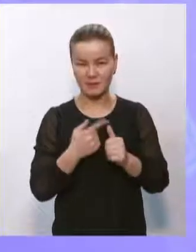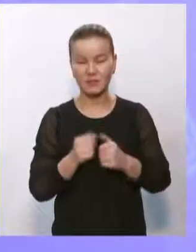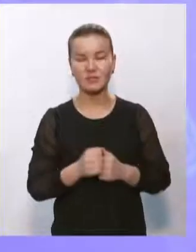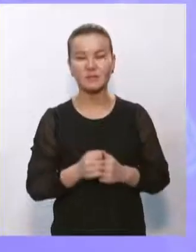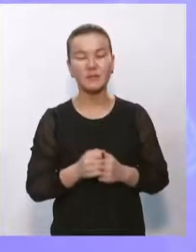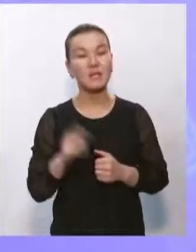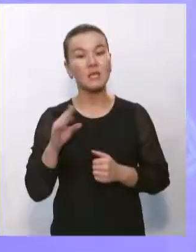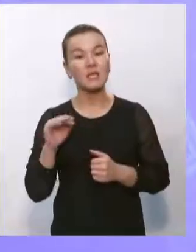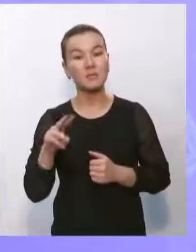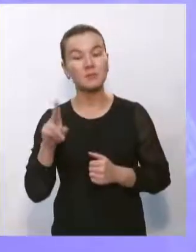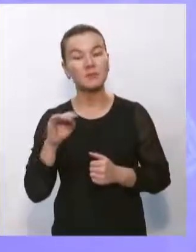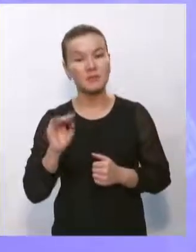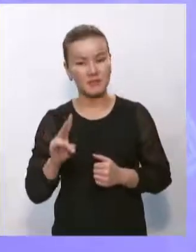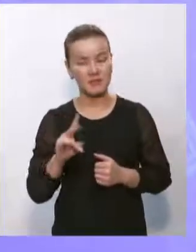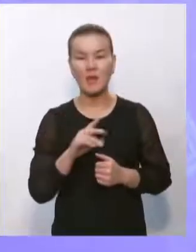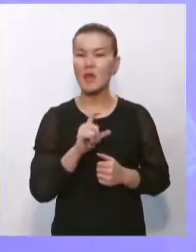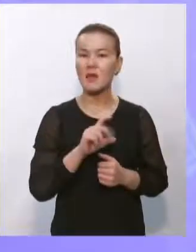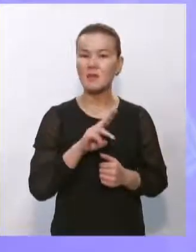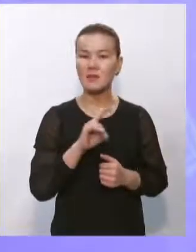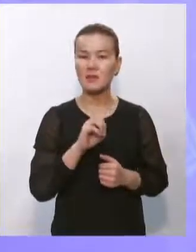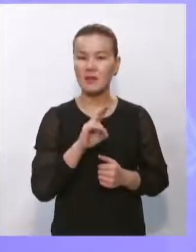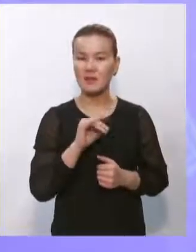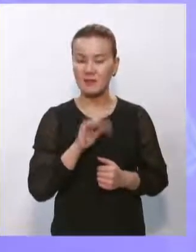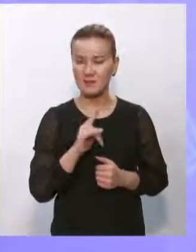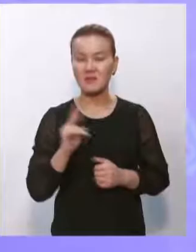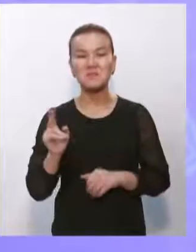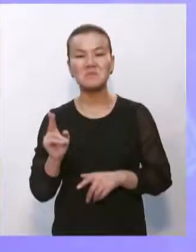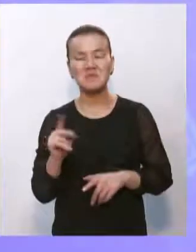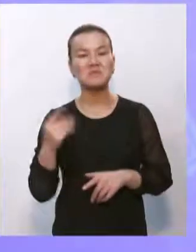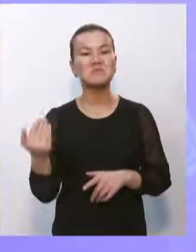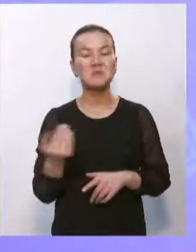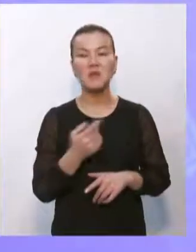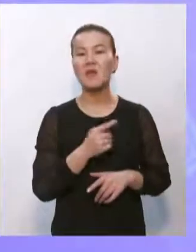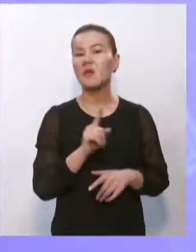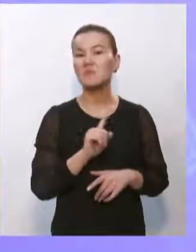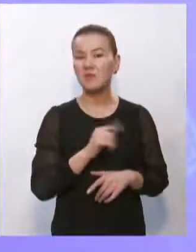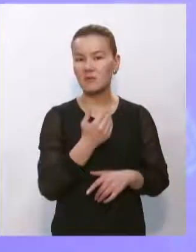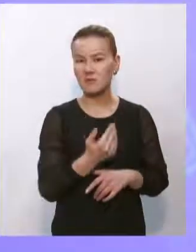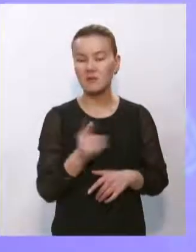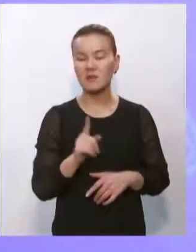Кимдин, эмненин деген суроолорго кантип жооп бересиңер? Эстегиле.